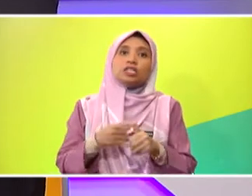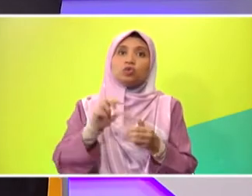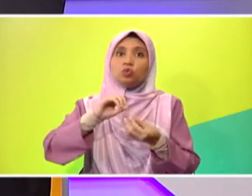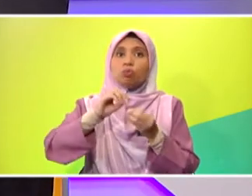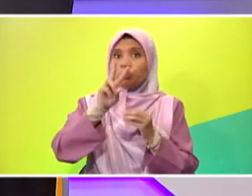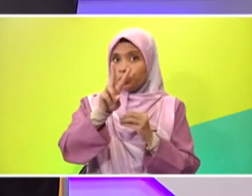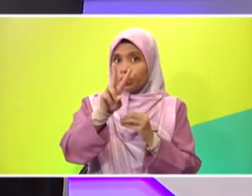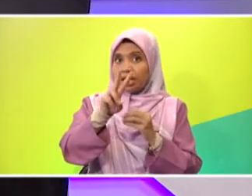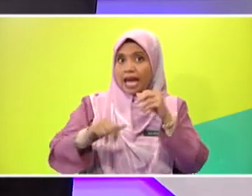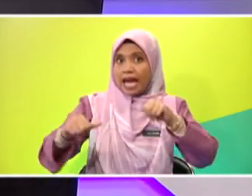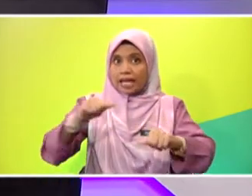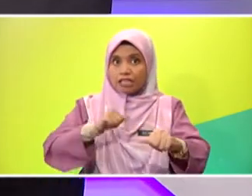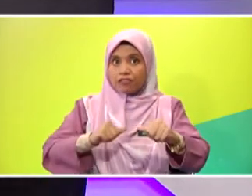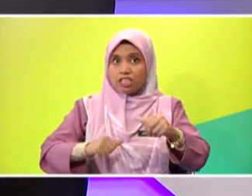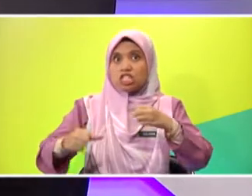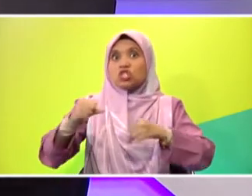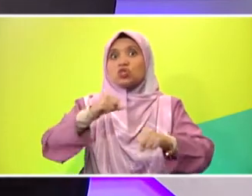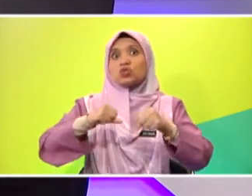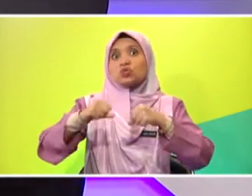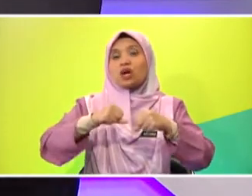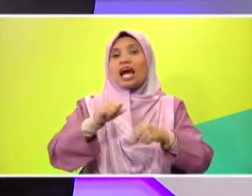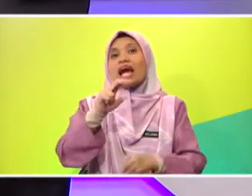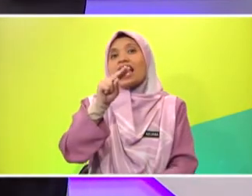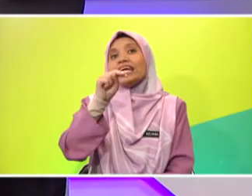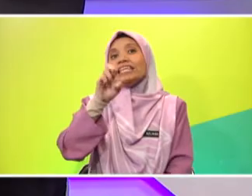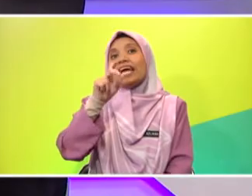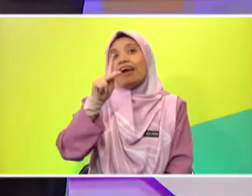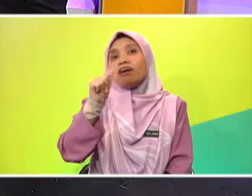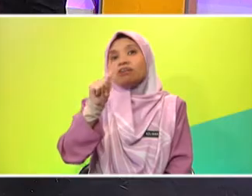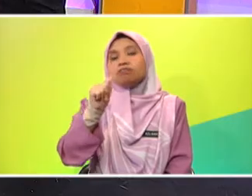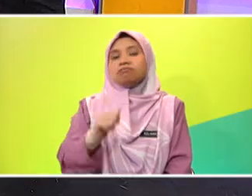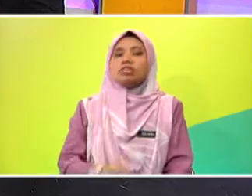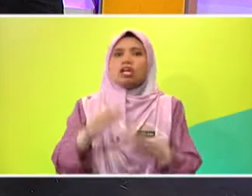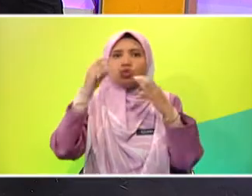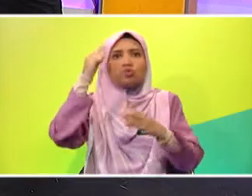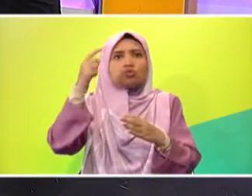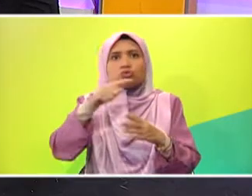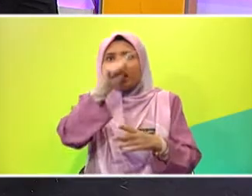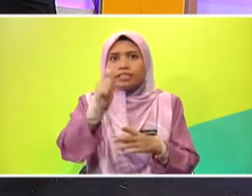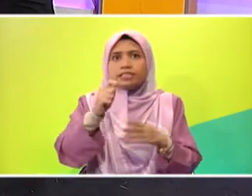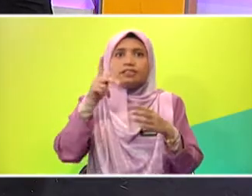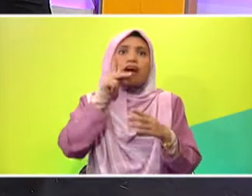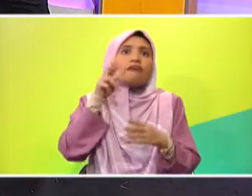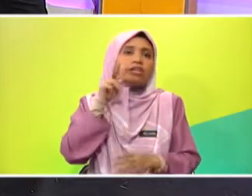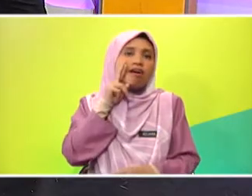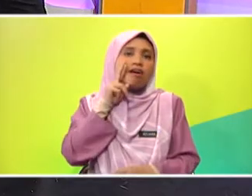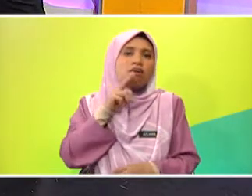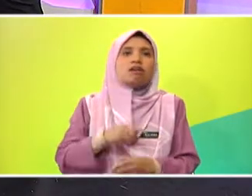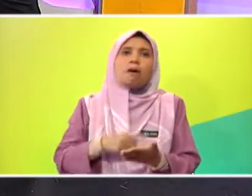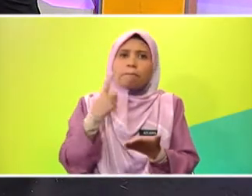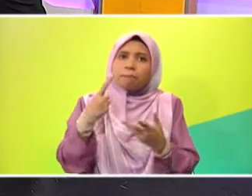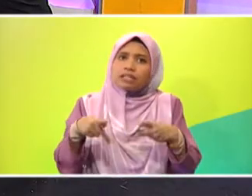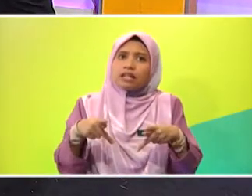activity suka dkv cek gunakanya fadlina Meilina pernah tak menyertai